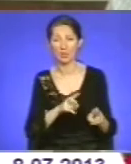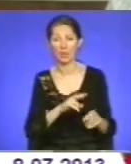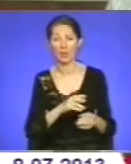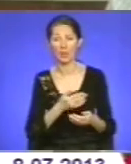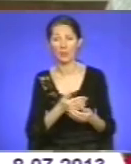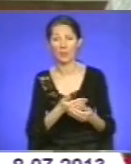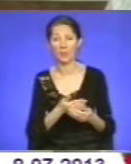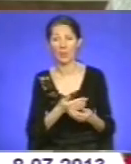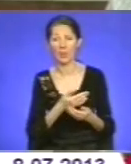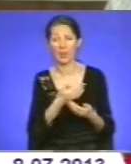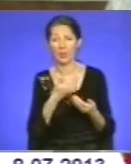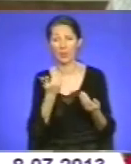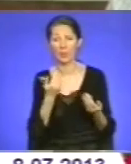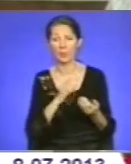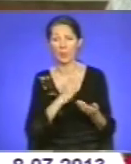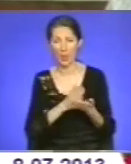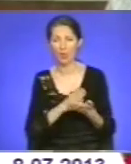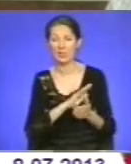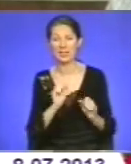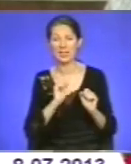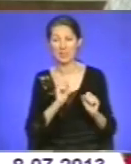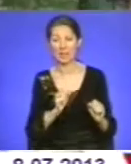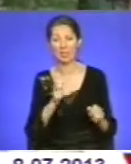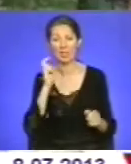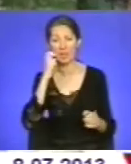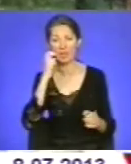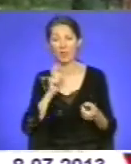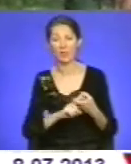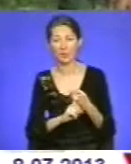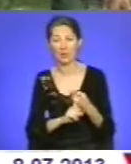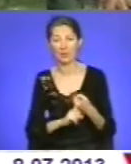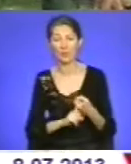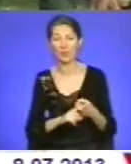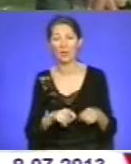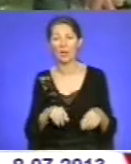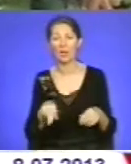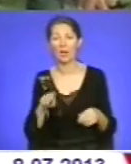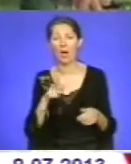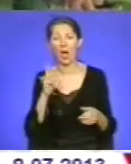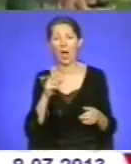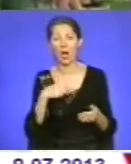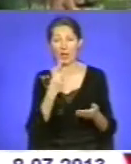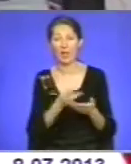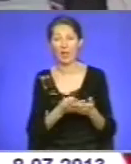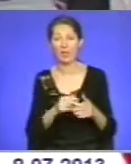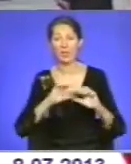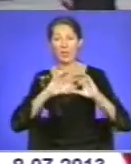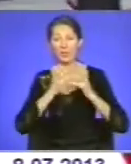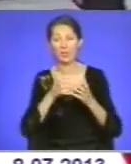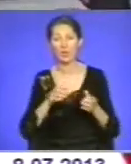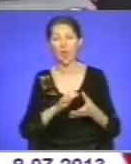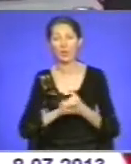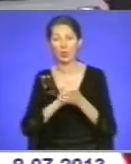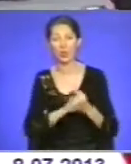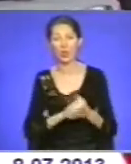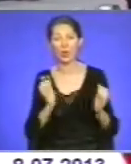маючи, скажімо, незахищені статеві зв'язки. За даними Всесвітньої асоціації охорони здоров'я, критичний рівень в країні,